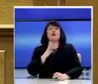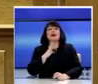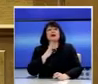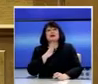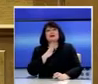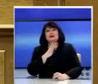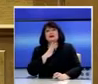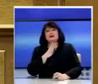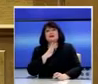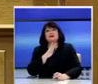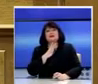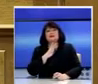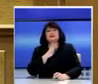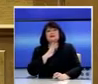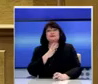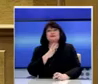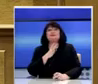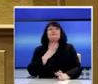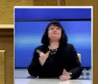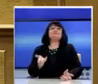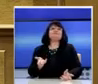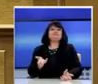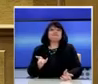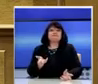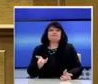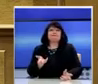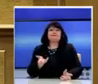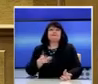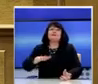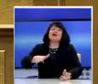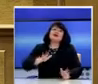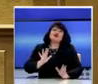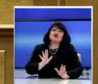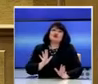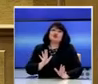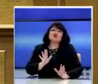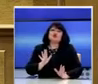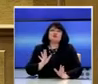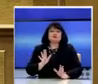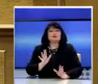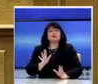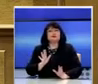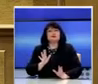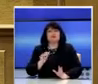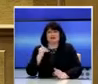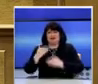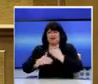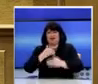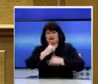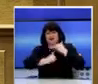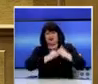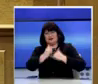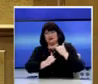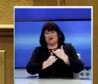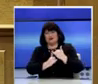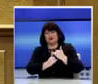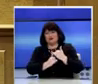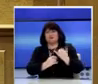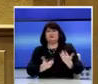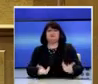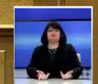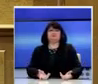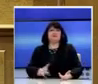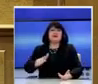να μπουν σε μια διαδικτυακή διαδικασία, όπου εκεί ενδεχόμενα θα πάνε αυτοί οι οποίοι έχουν έγνοια και